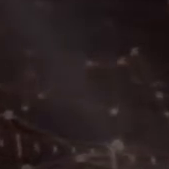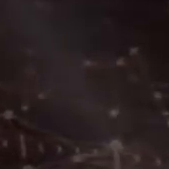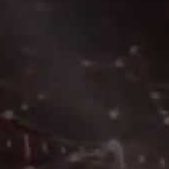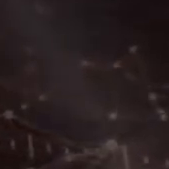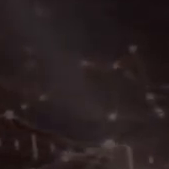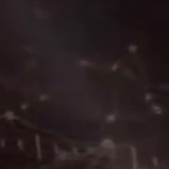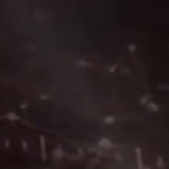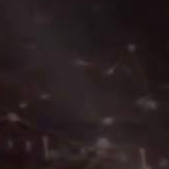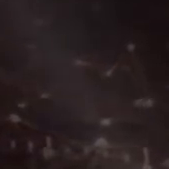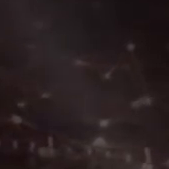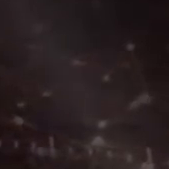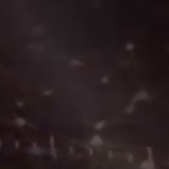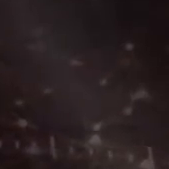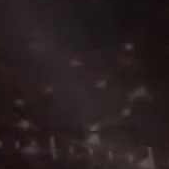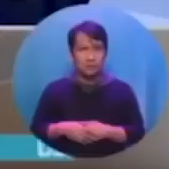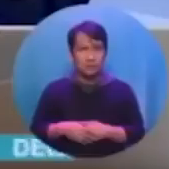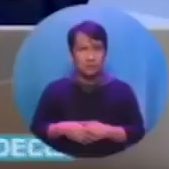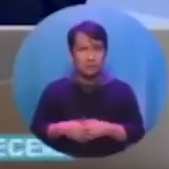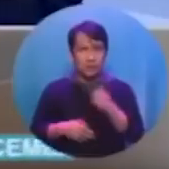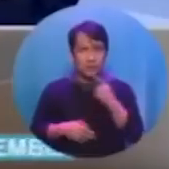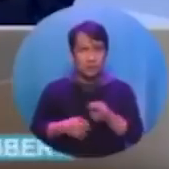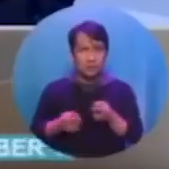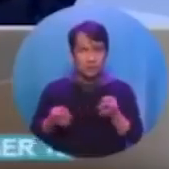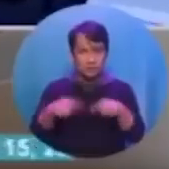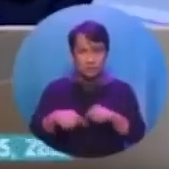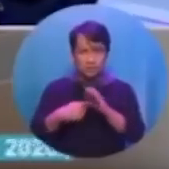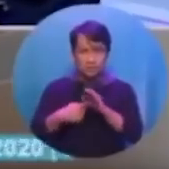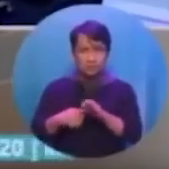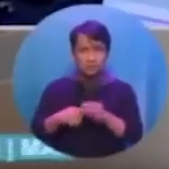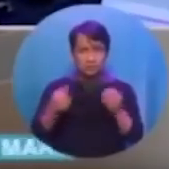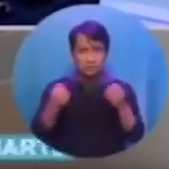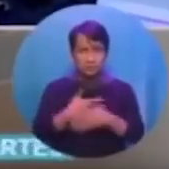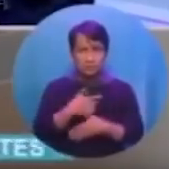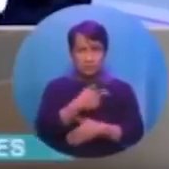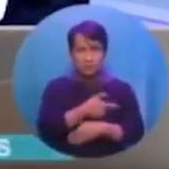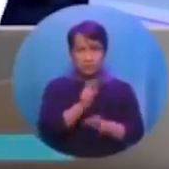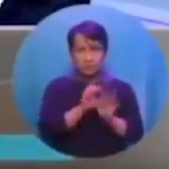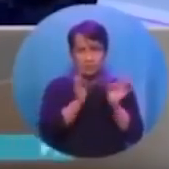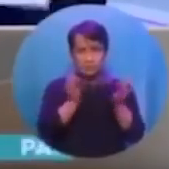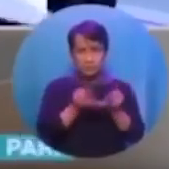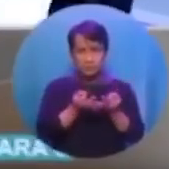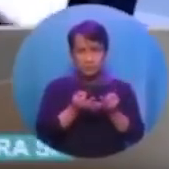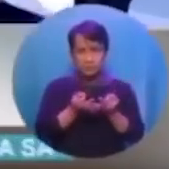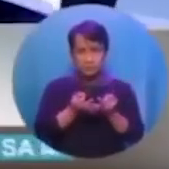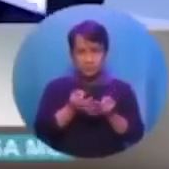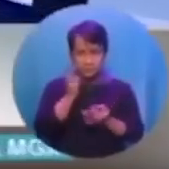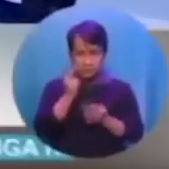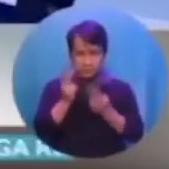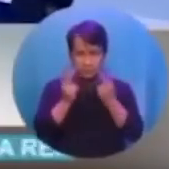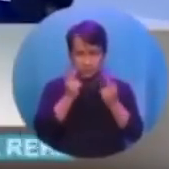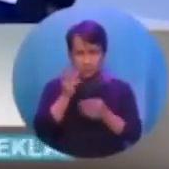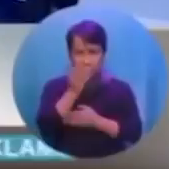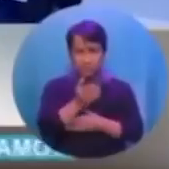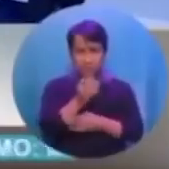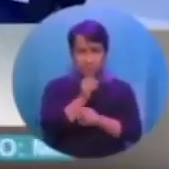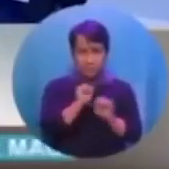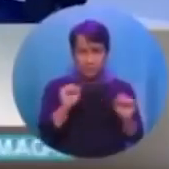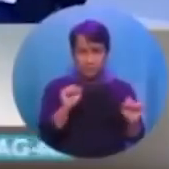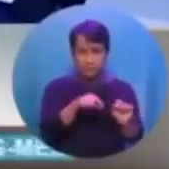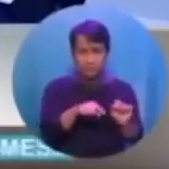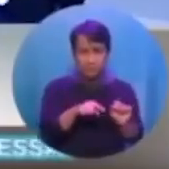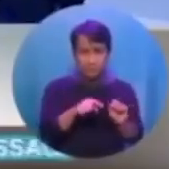masyado. Okay? At kung pwede po, Major, dahil tatakot na takot po itong pamilya, baka naman po pwedeng bigyan po ng